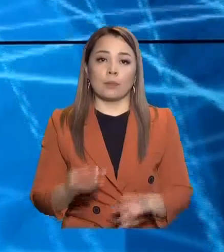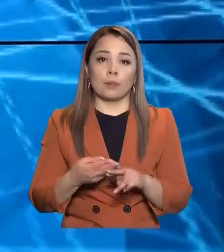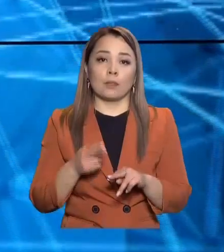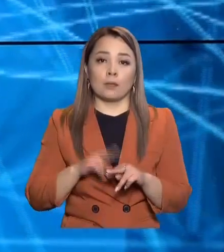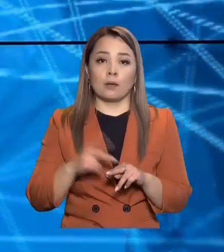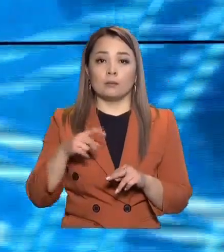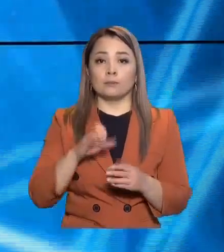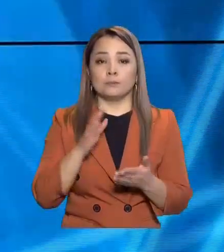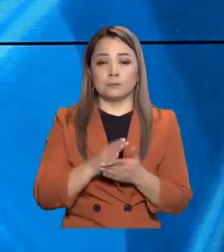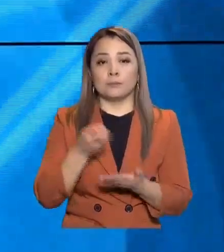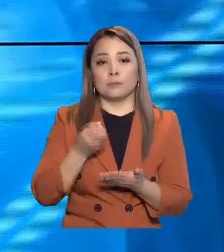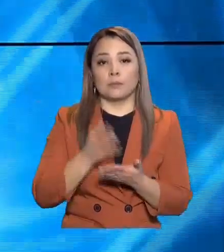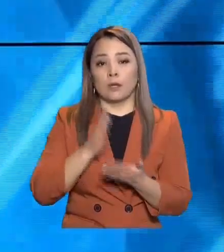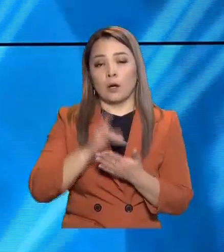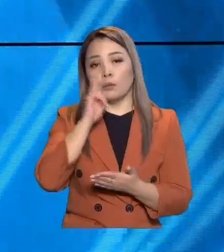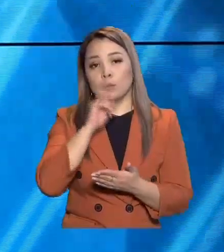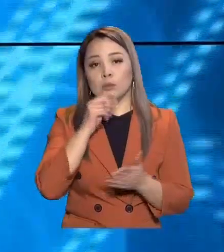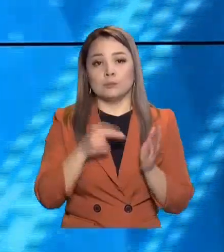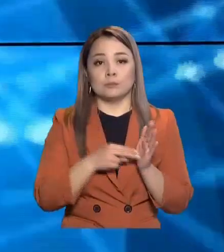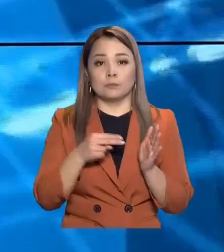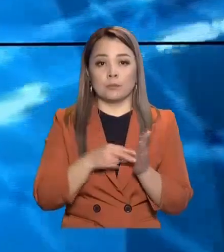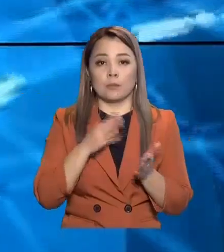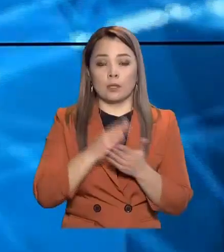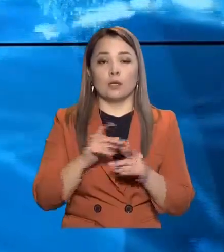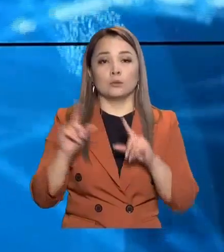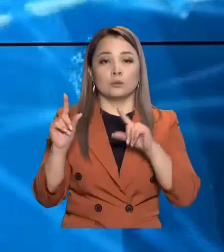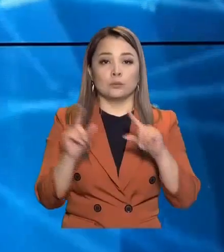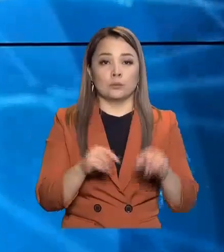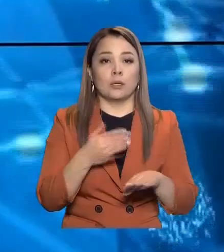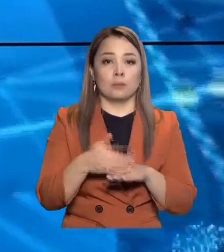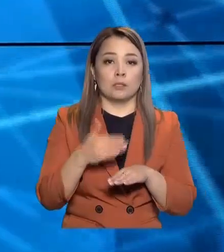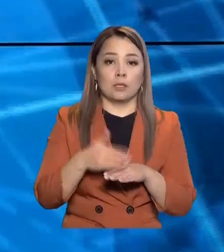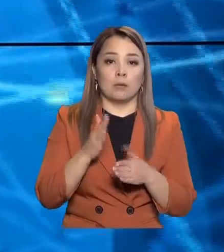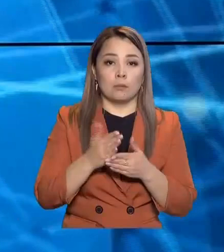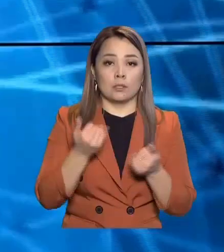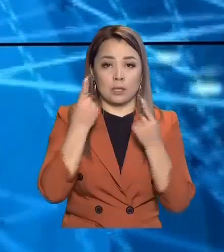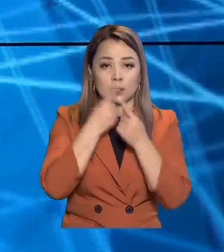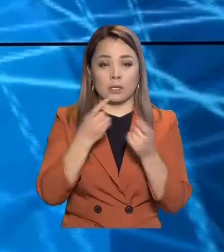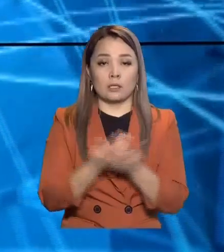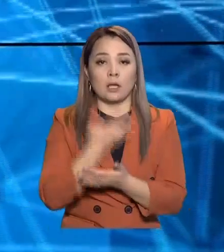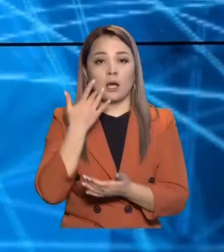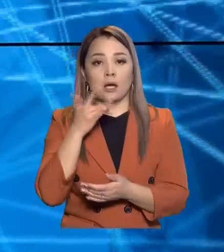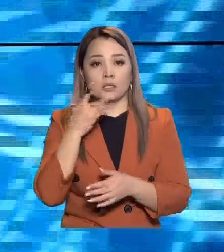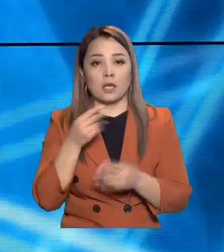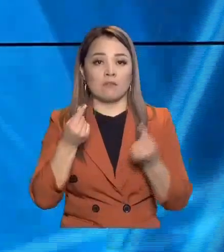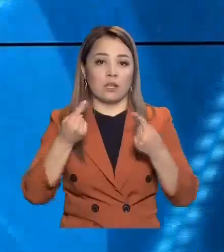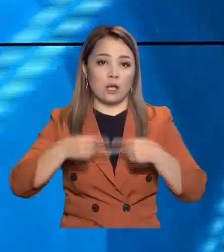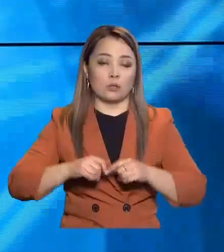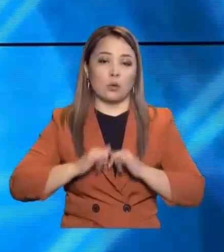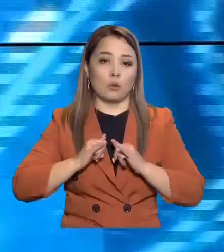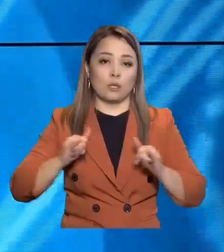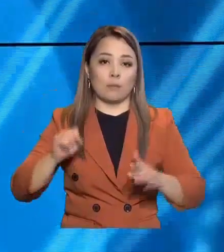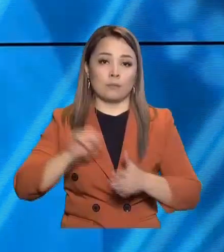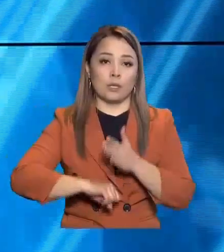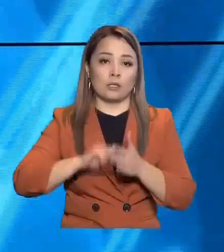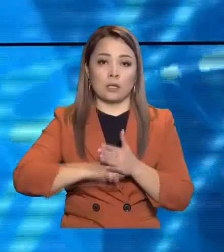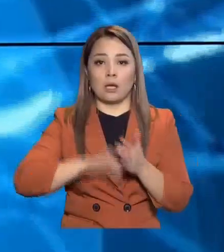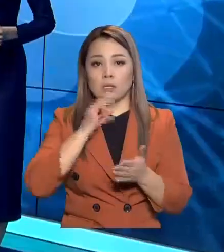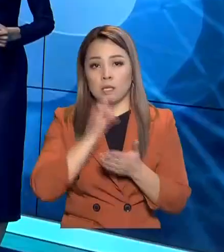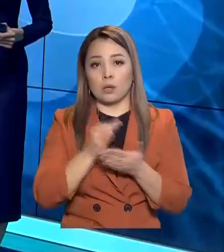Осы аптада ғана қымбаттаған мұнай бағасы біртіндеп төмендеп жатыр. Сарапшылар бұған ақшта инфляцияның күрт өсуі себеп